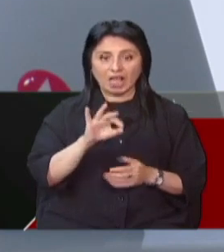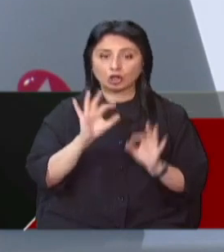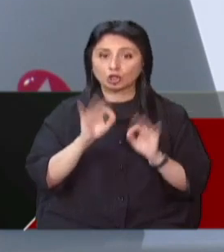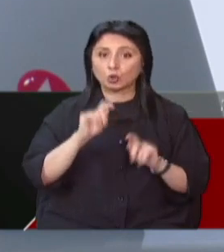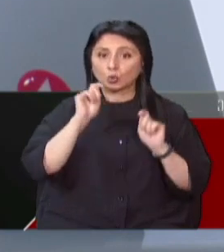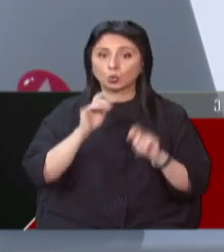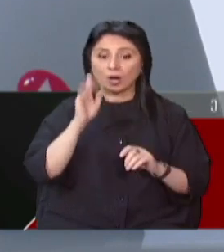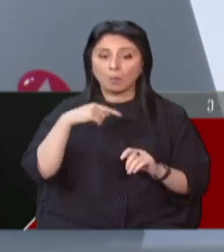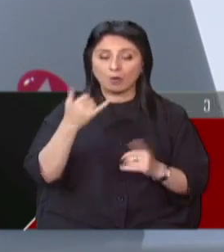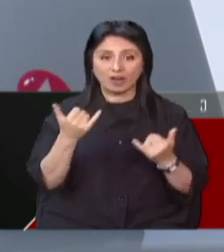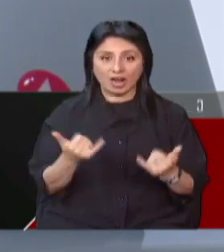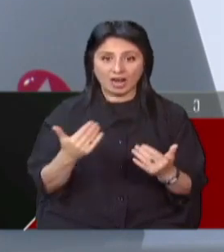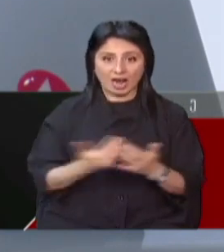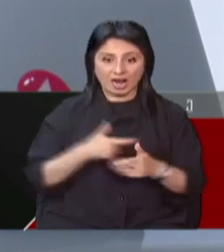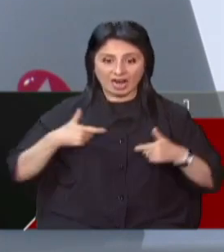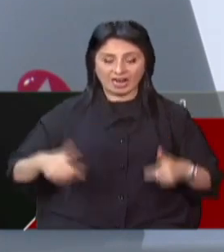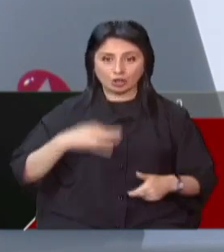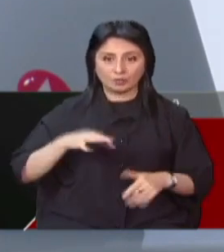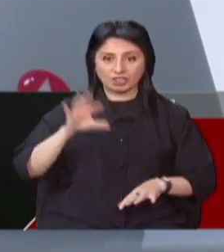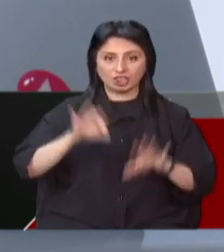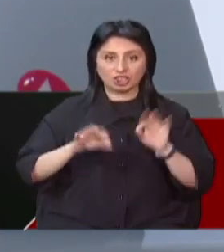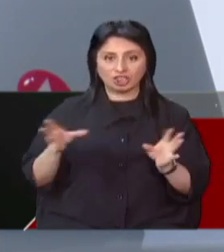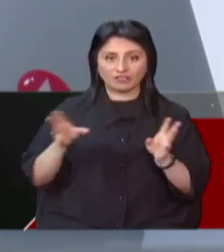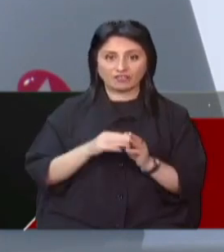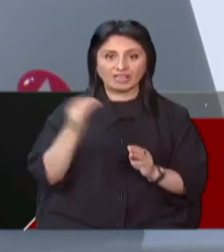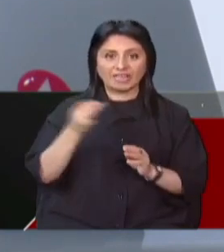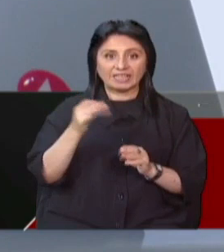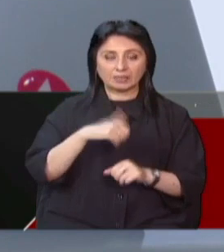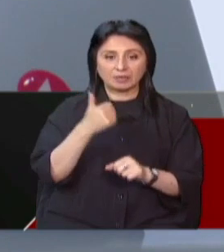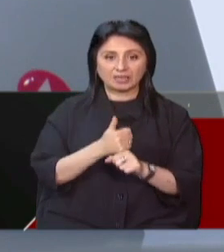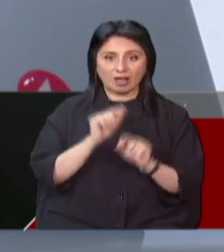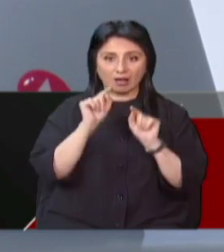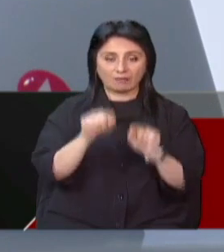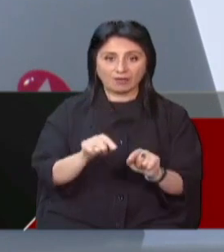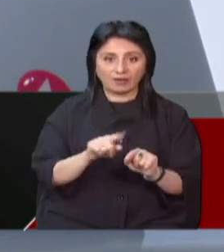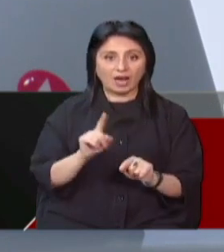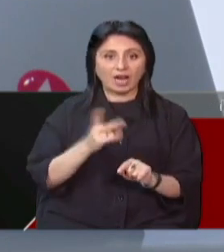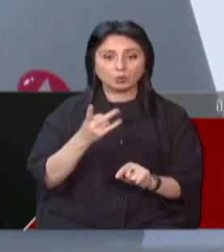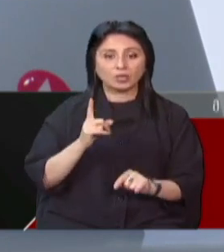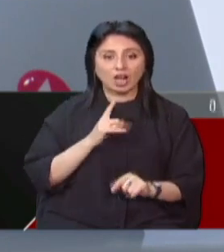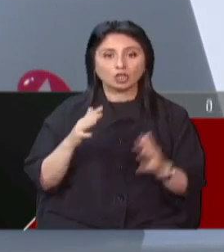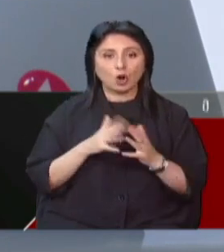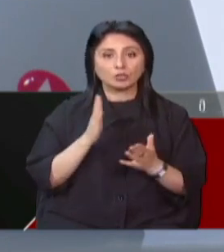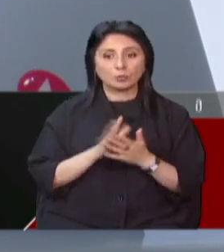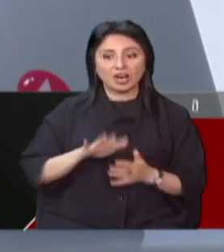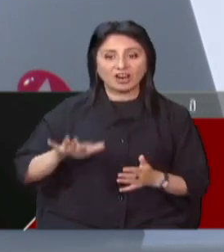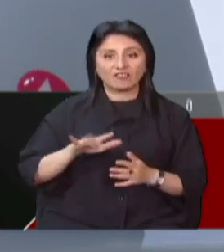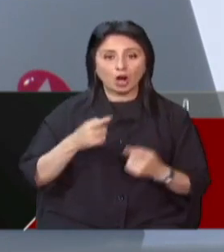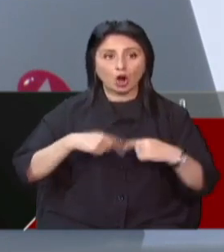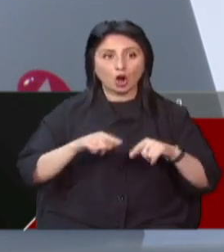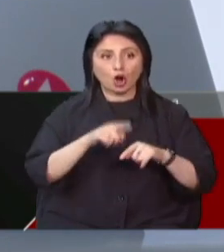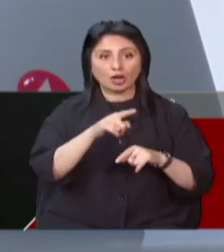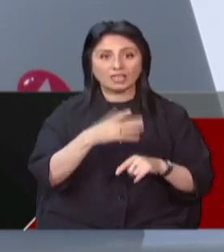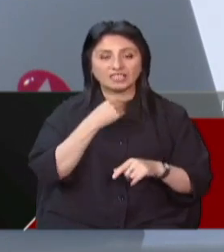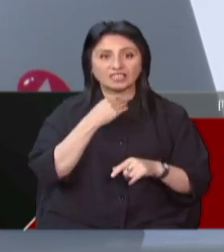სწორედ უკრაინის მომავალი ახლა ახალი გენერალური მდივნის შერჩევასთან ერთად ინტერესის მთავარი საგანი. Რას უნდა ელოდოს ომში მყოფი ქვეყანა